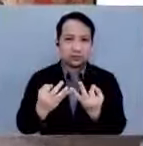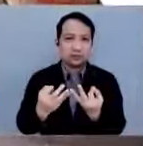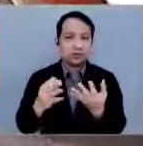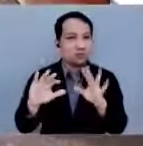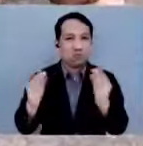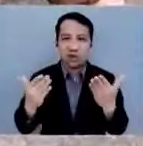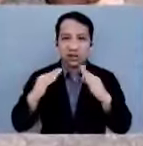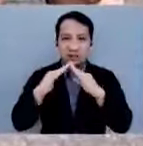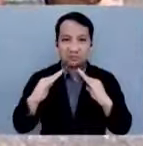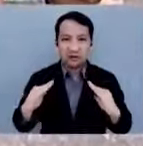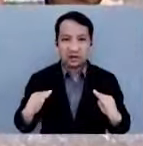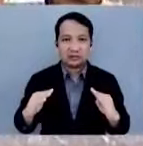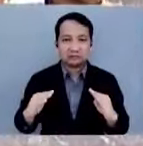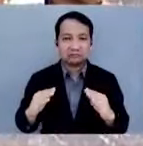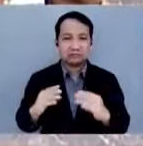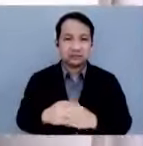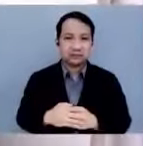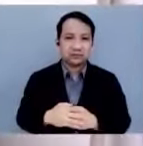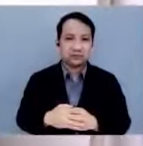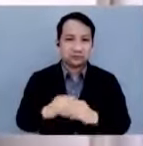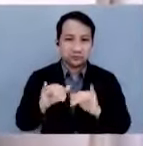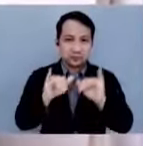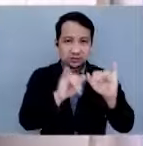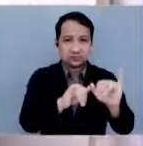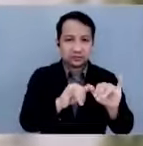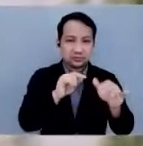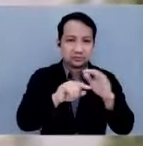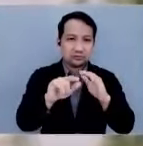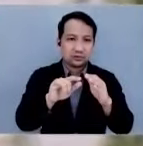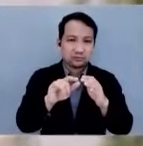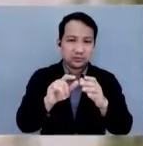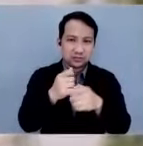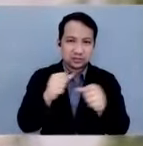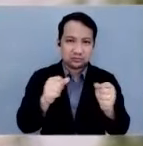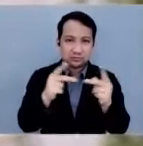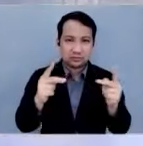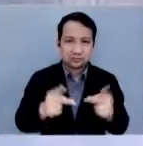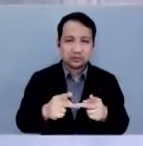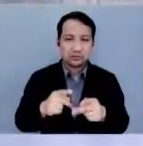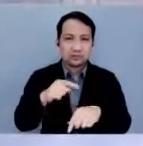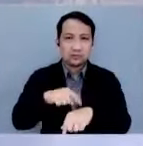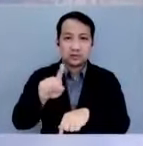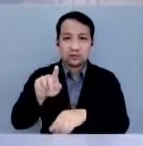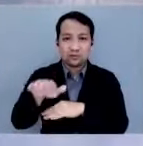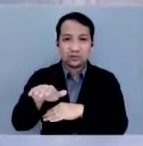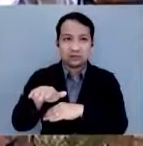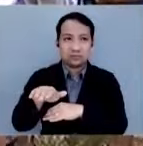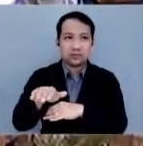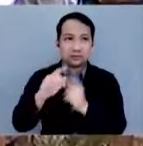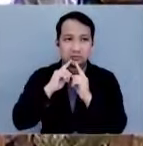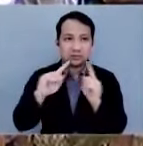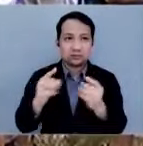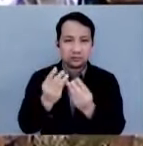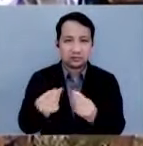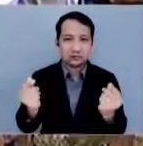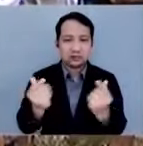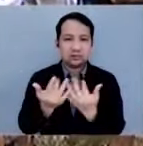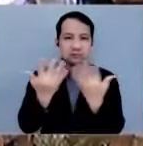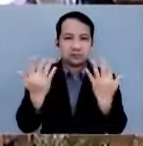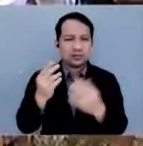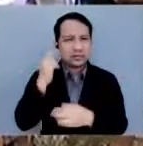matapos ang sunog. Kasalukuyan silang nasa evacuation center. Pasado alauna na ng hapon nang magdeklara ng far out. Inaalam pa